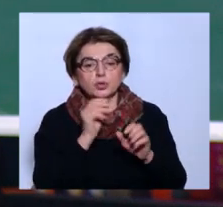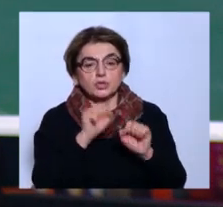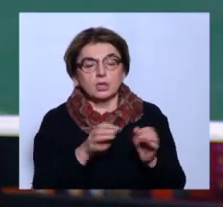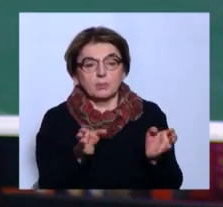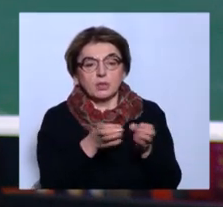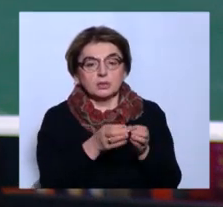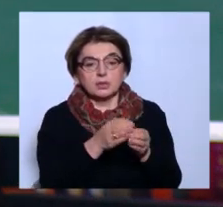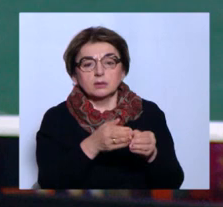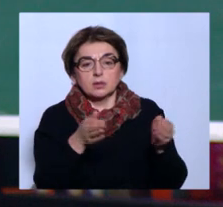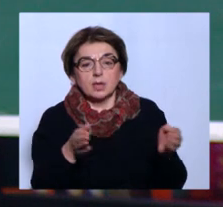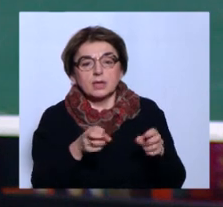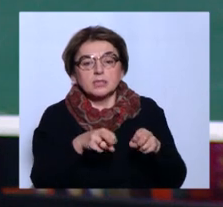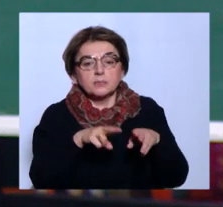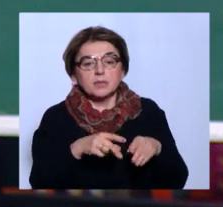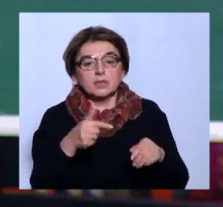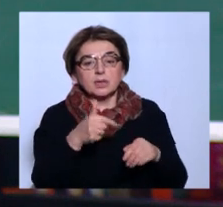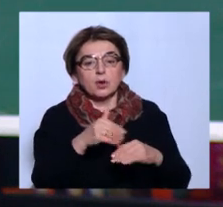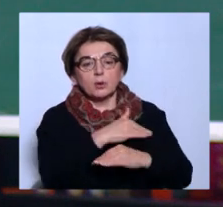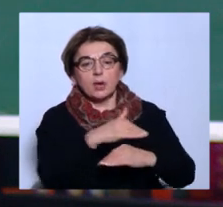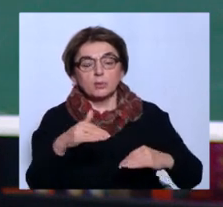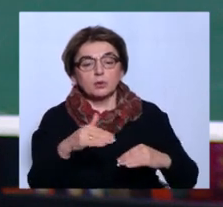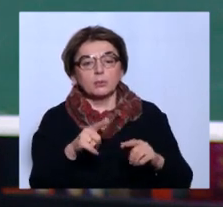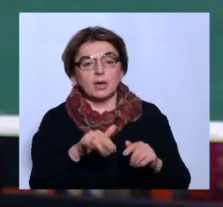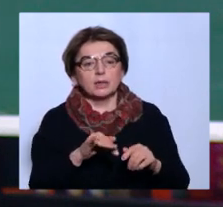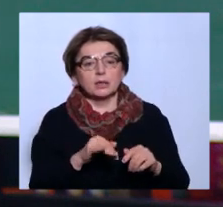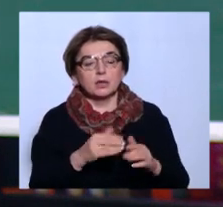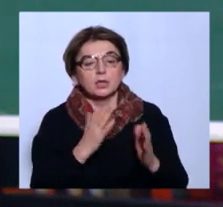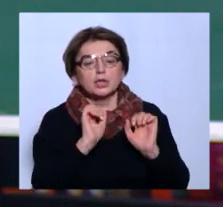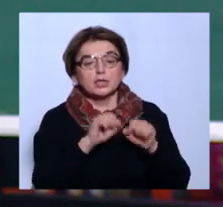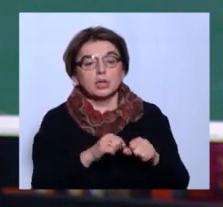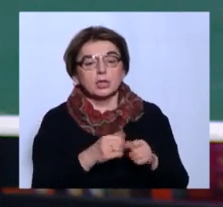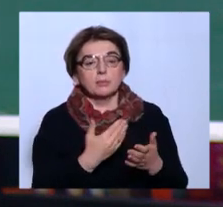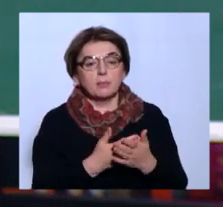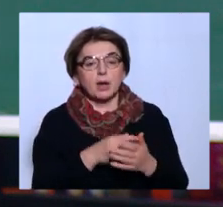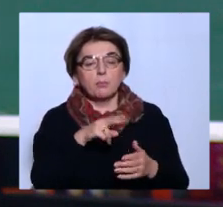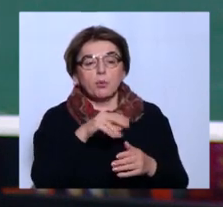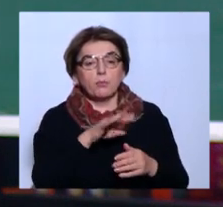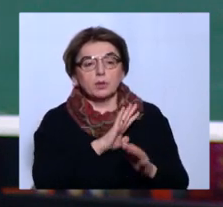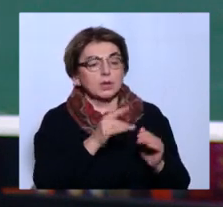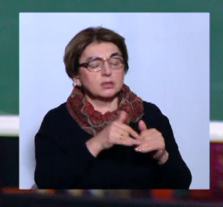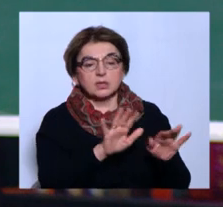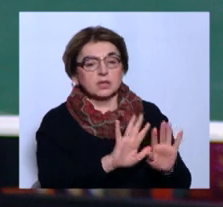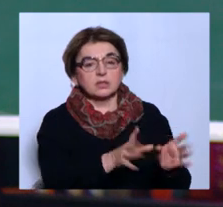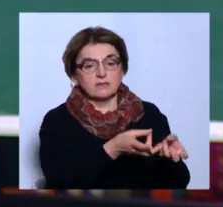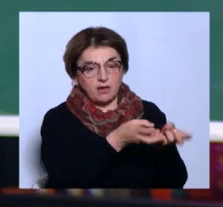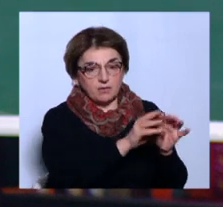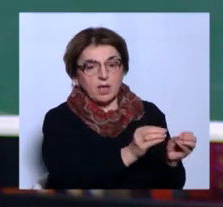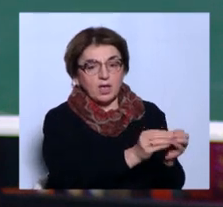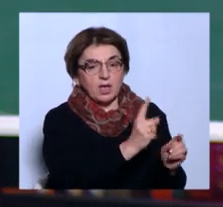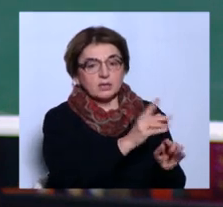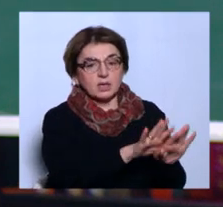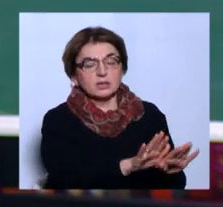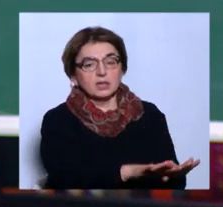რაღაცა გეოგრაფიული ბარიერით. მაგალითად, შეიძლება პოპულაცია არსად არ წავიდეს, იმყოფებოდეს ერთ